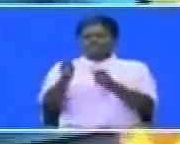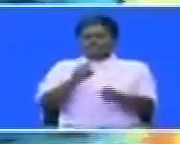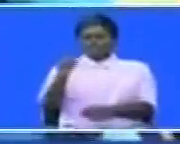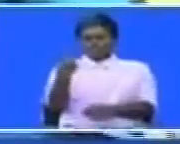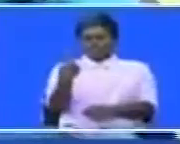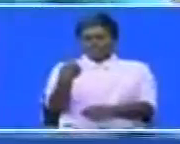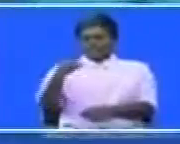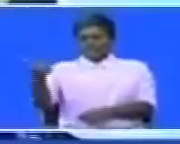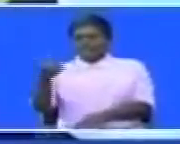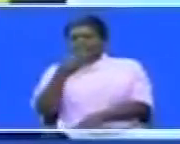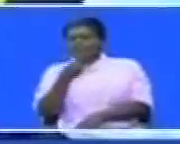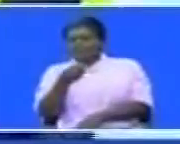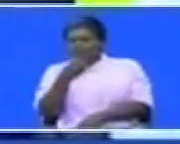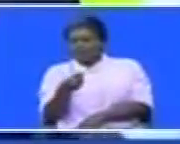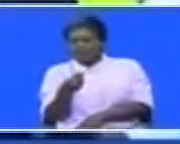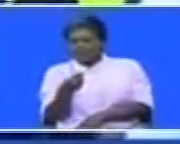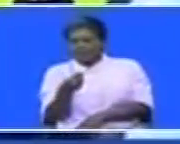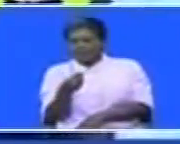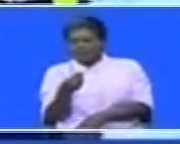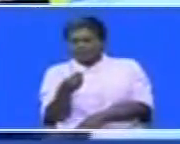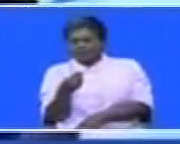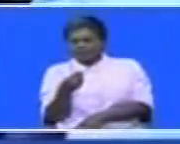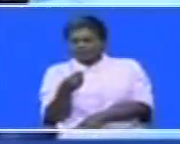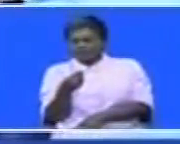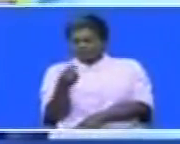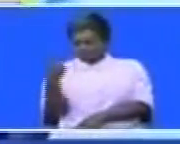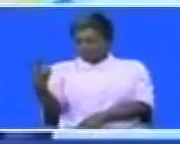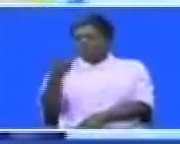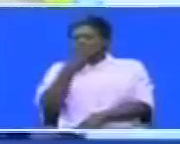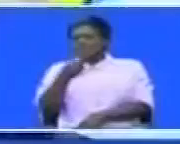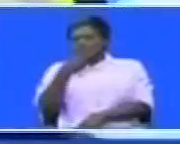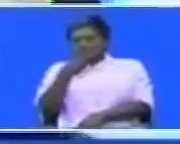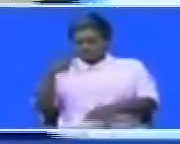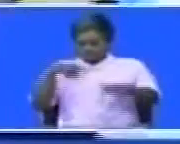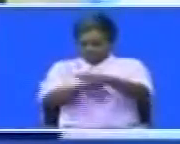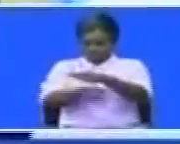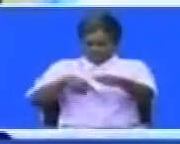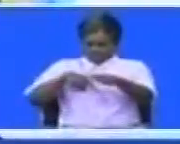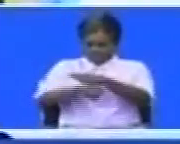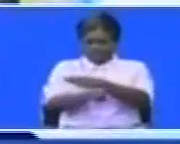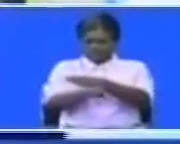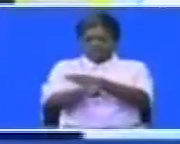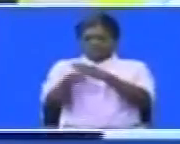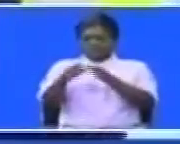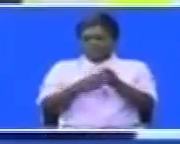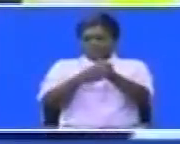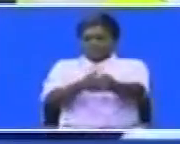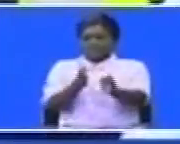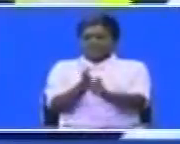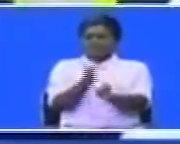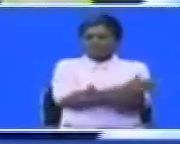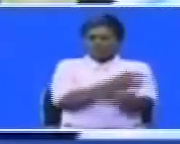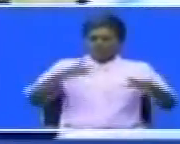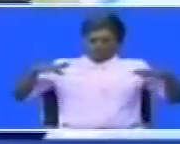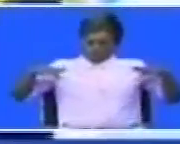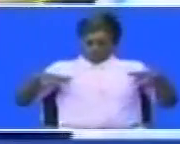huku Geoffrey Okenwa on Kenya kumradhi na Cosmas Aaron wakifunga mabao yaliyowaweka kifua mbele kabla ya kwenda